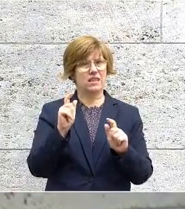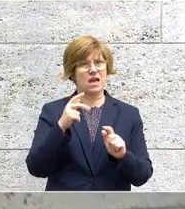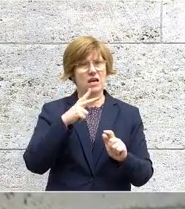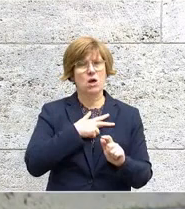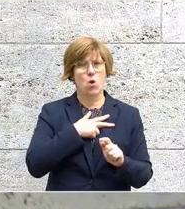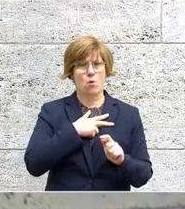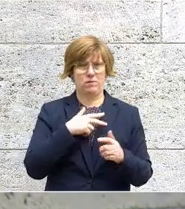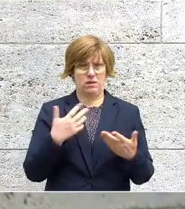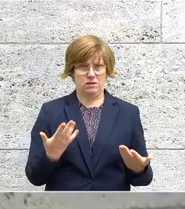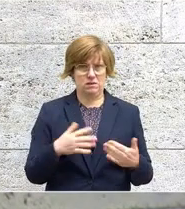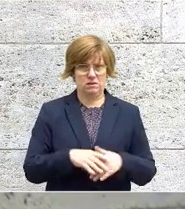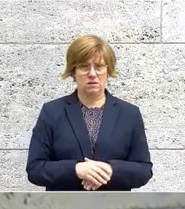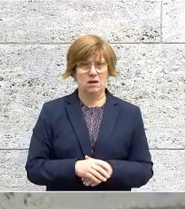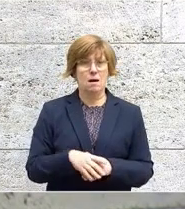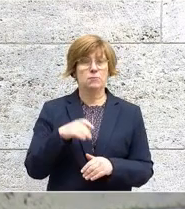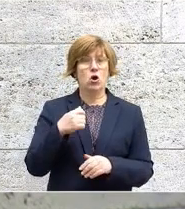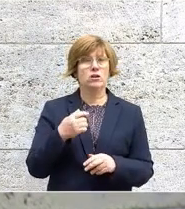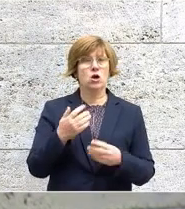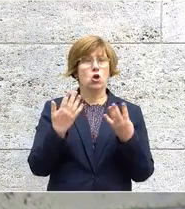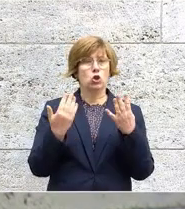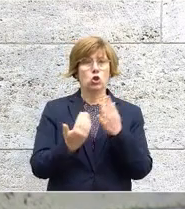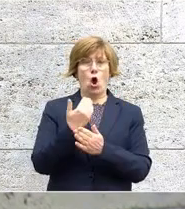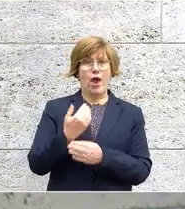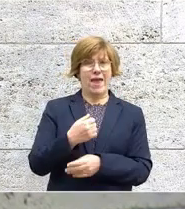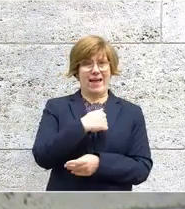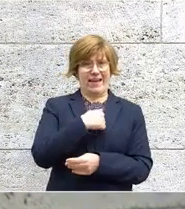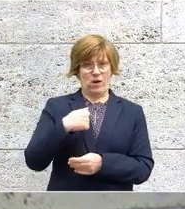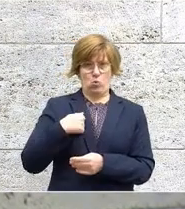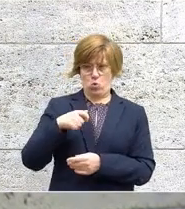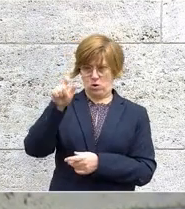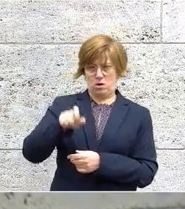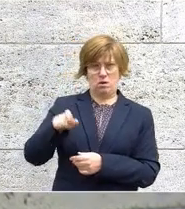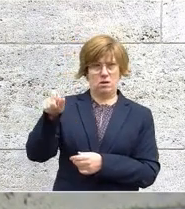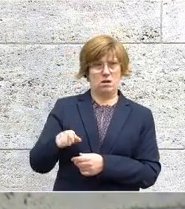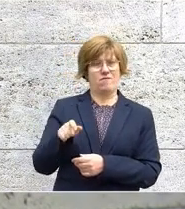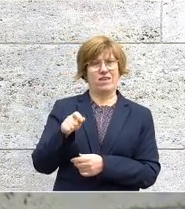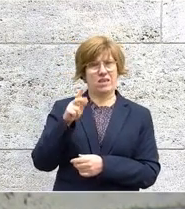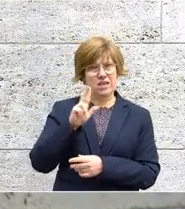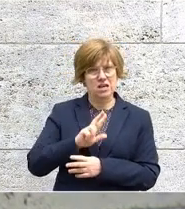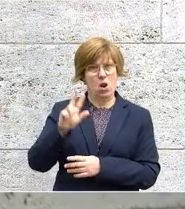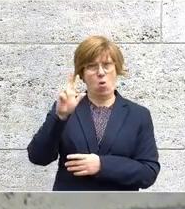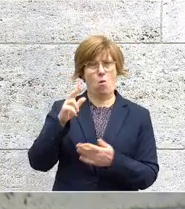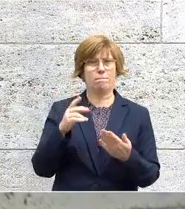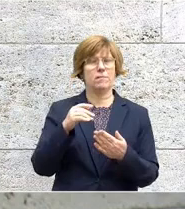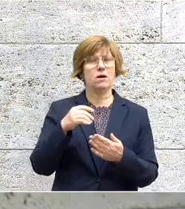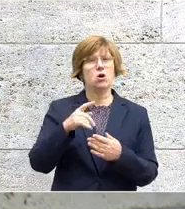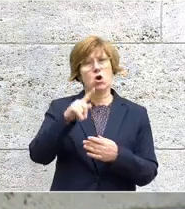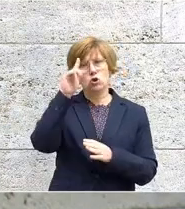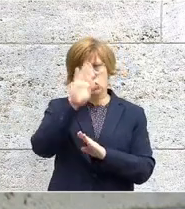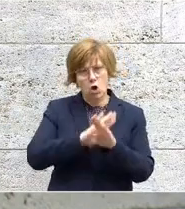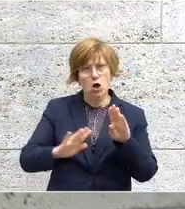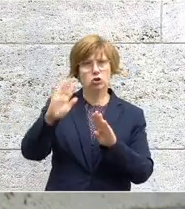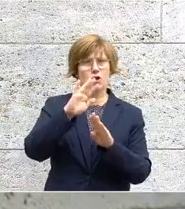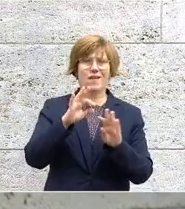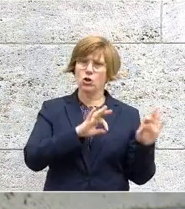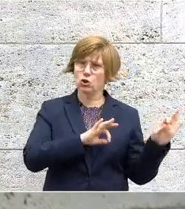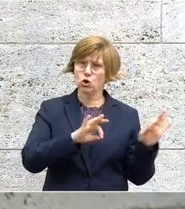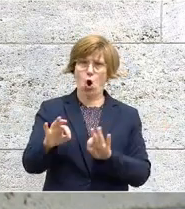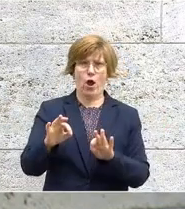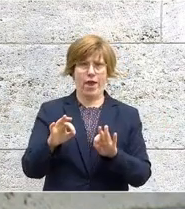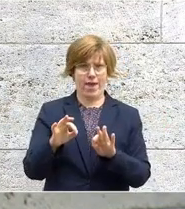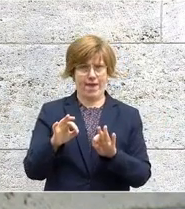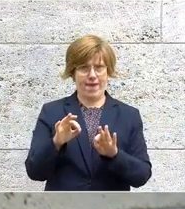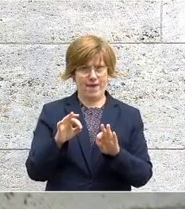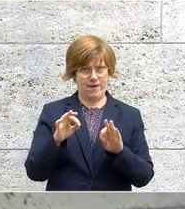durchführen. Dabei werden unsere neuen Rekrutinnen und Rekruten geloben, der Bundesrepublik Deutschland treu zu